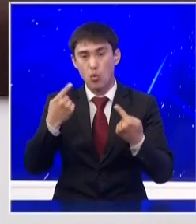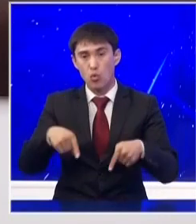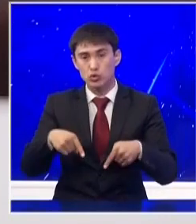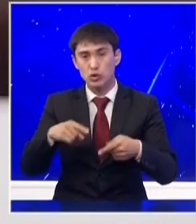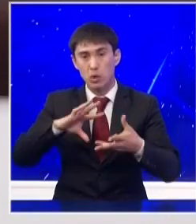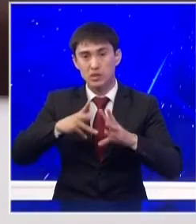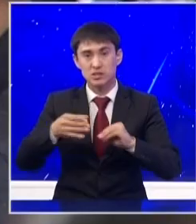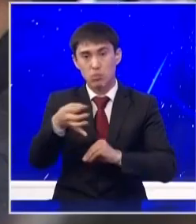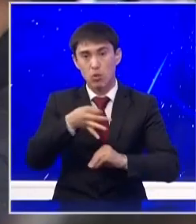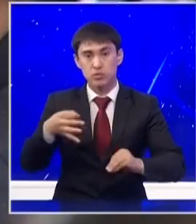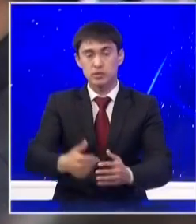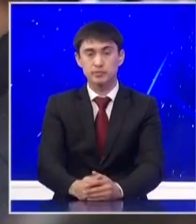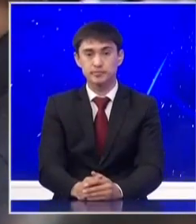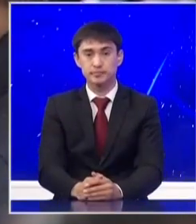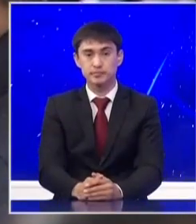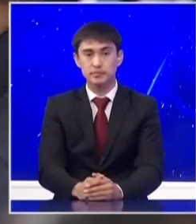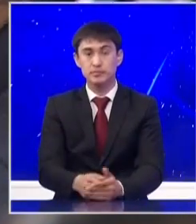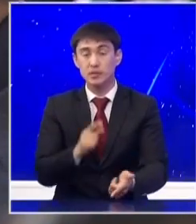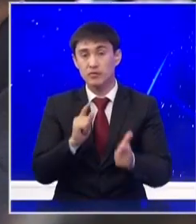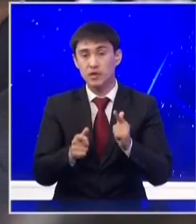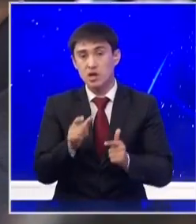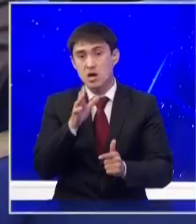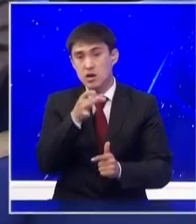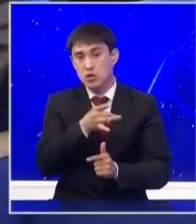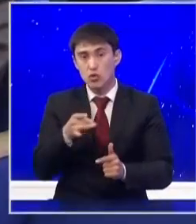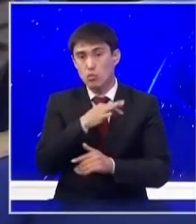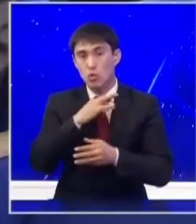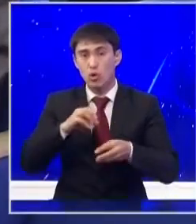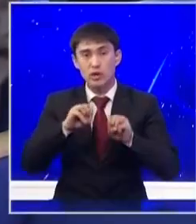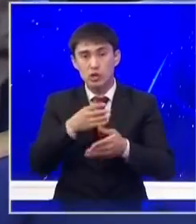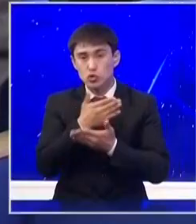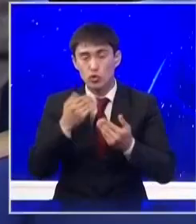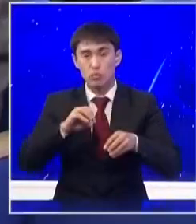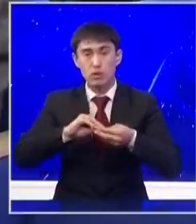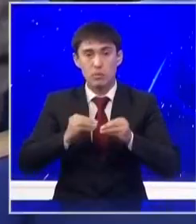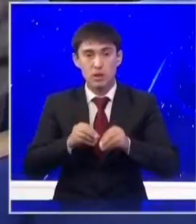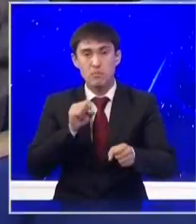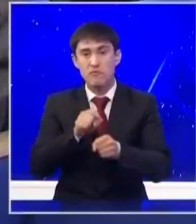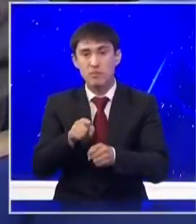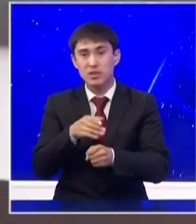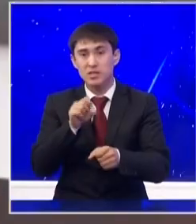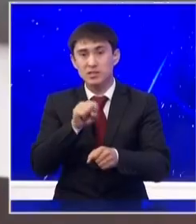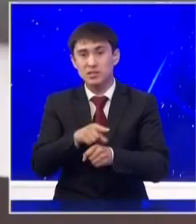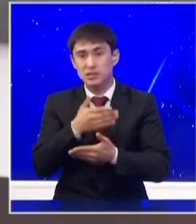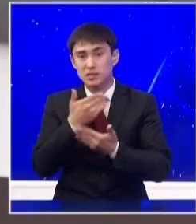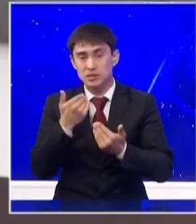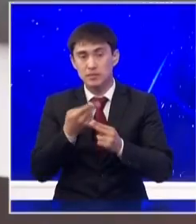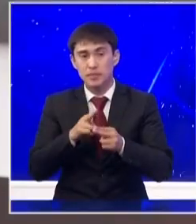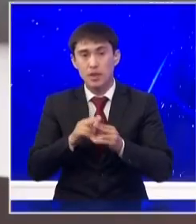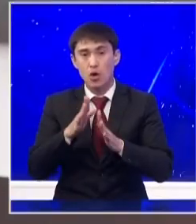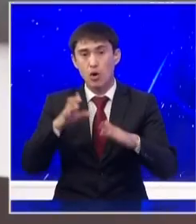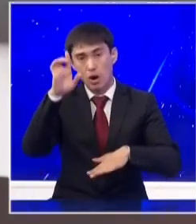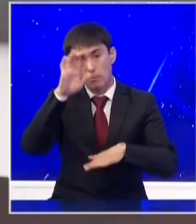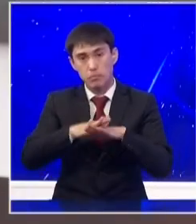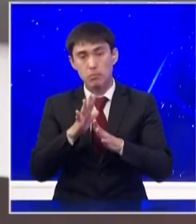области действительно в регионе очень много нерешенных проблем и не выполненных задач новому акиму предстоит большая